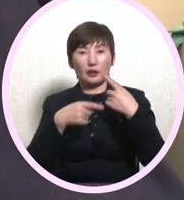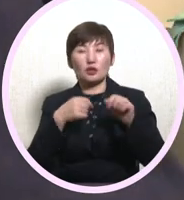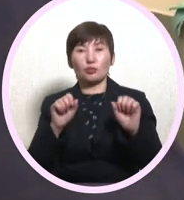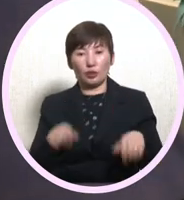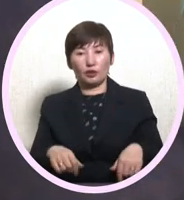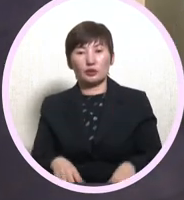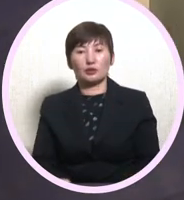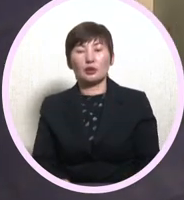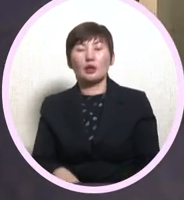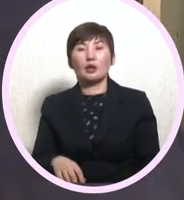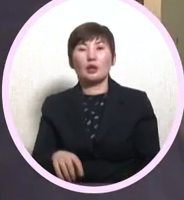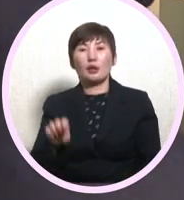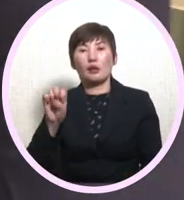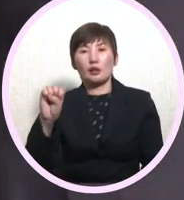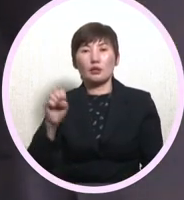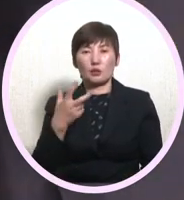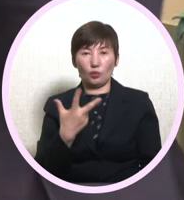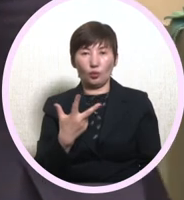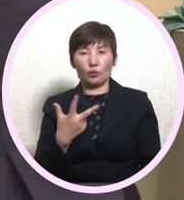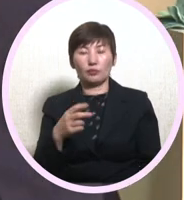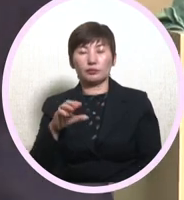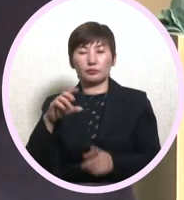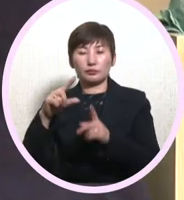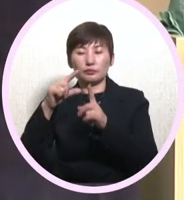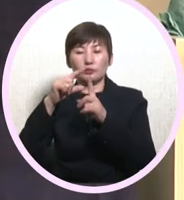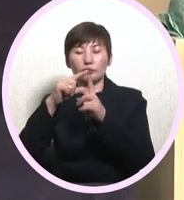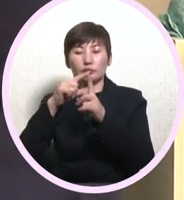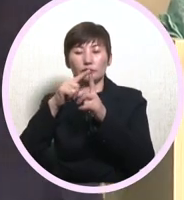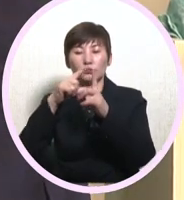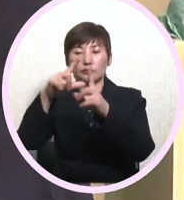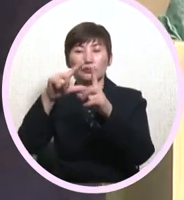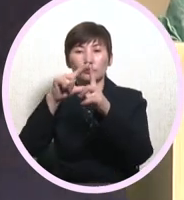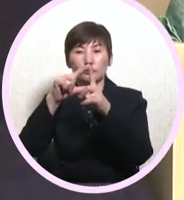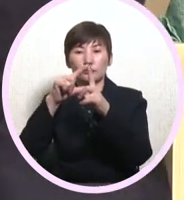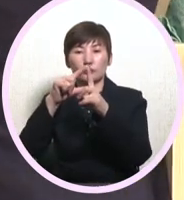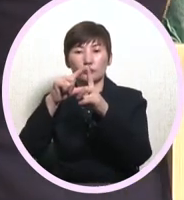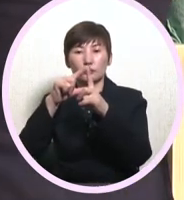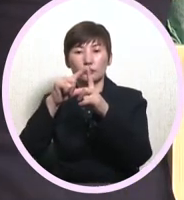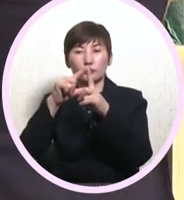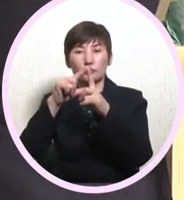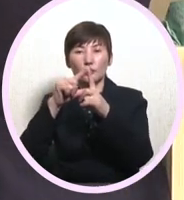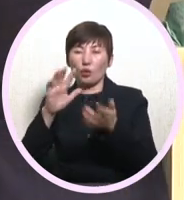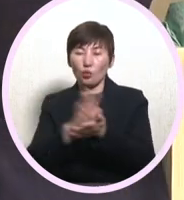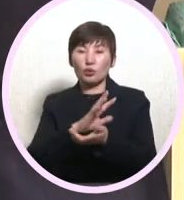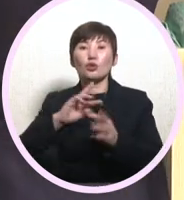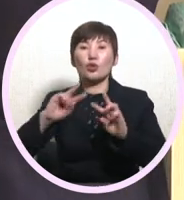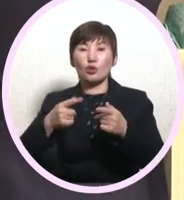S3 гэсэн замыг олъё. За тэгэхээр энэ хэсгийг хэдүүлээ хурдны өөрчлөлт гэж үзнэ.